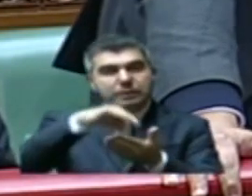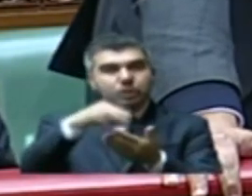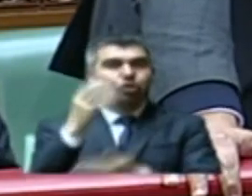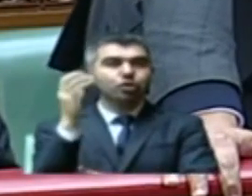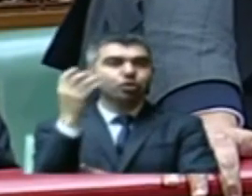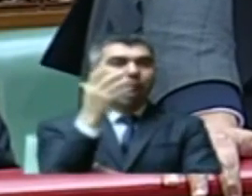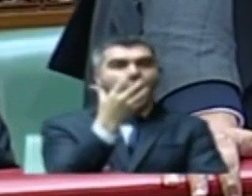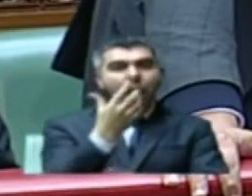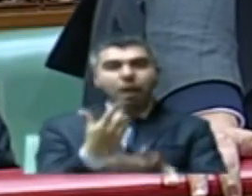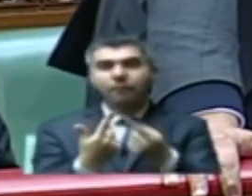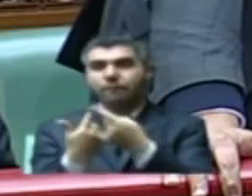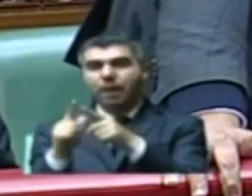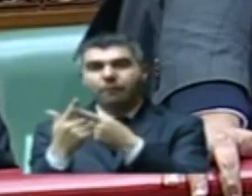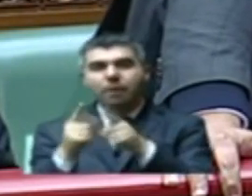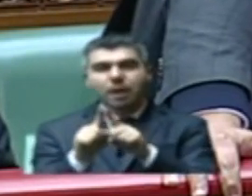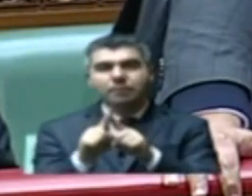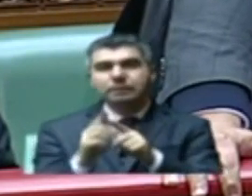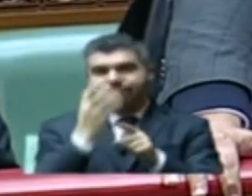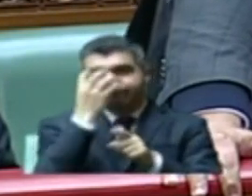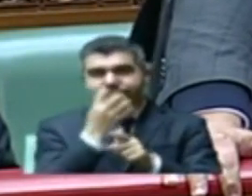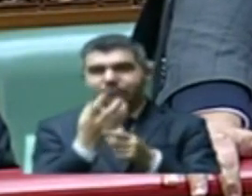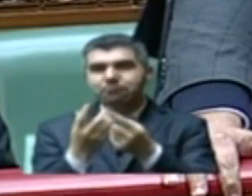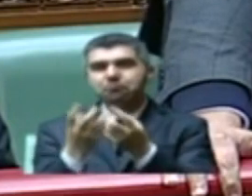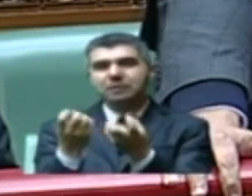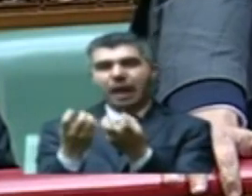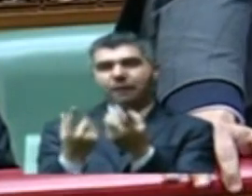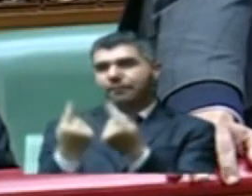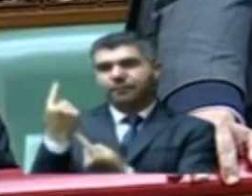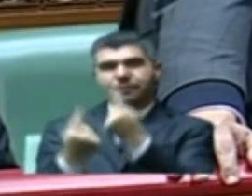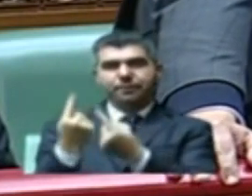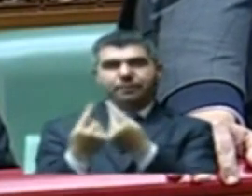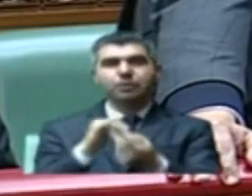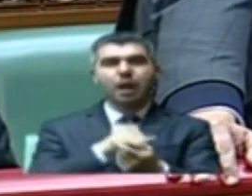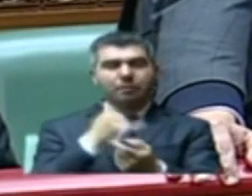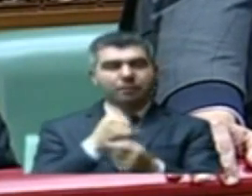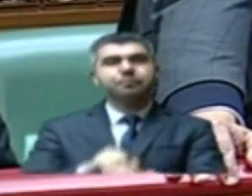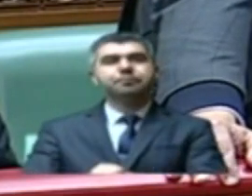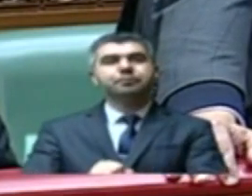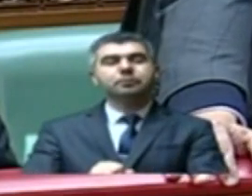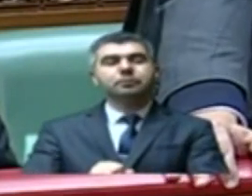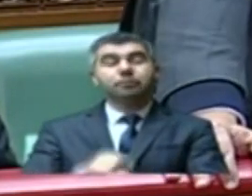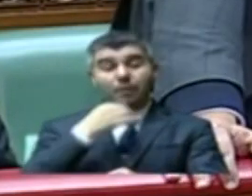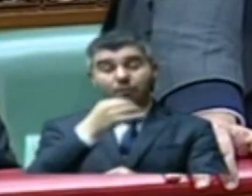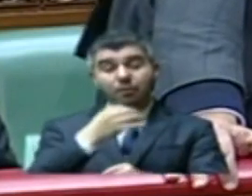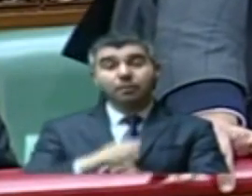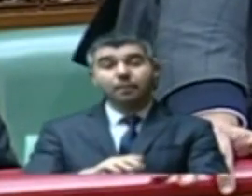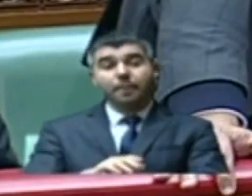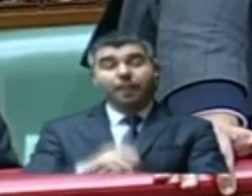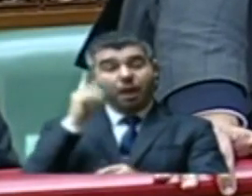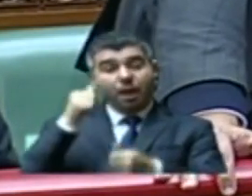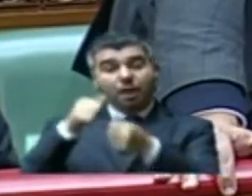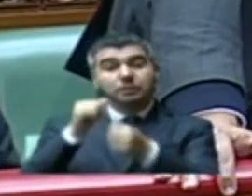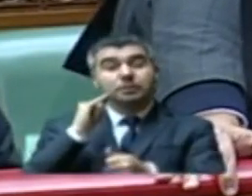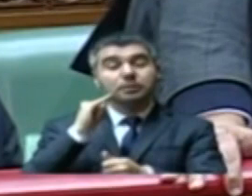انك اللي تمص شويه الغضب وتخلق فرص ديال الشغل السيد الوزير. في الحقيقه كما تعلمون السيد الوزير